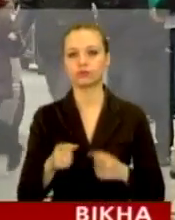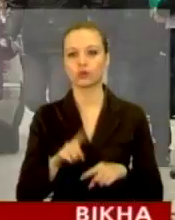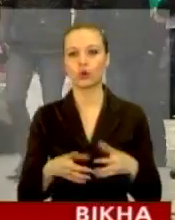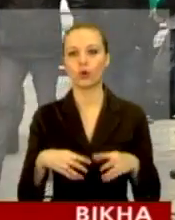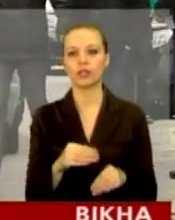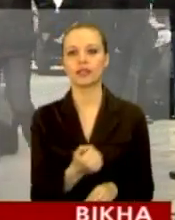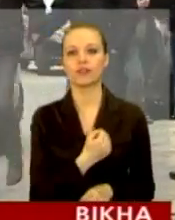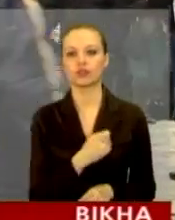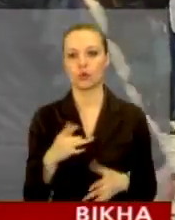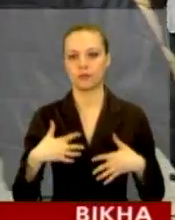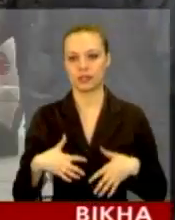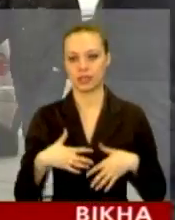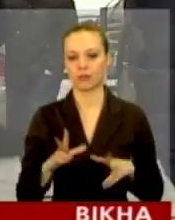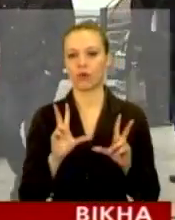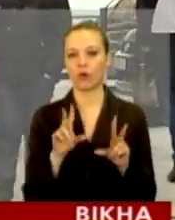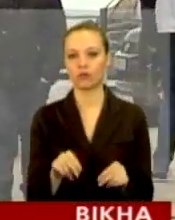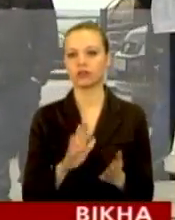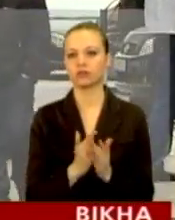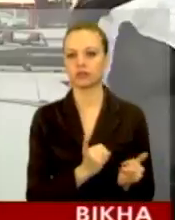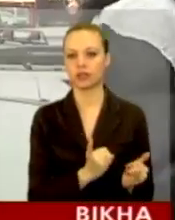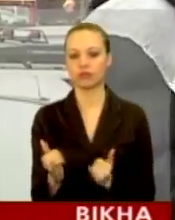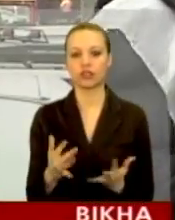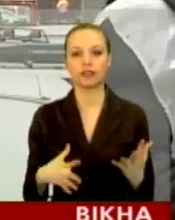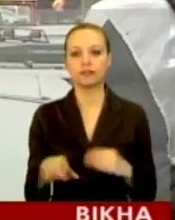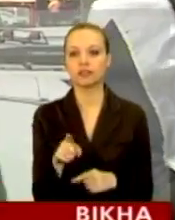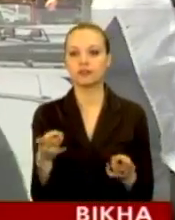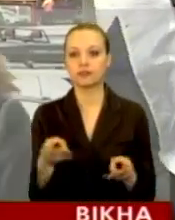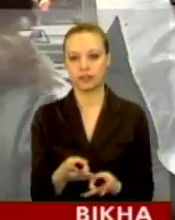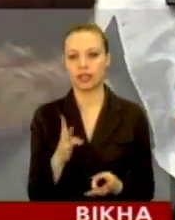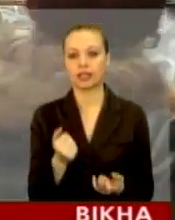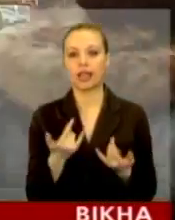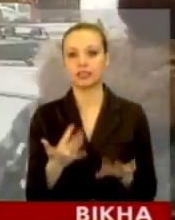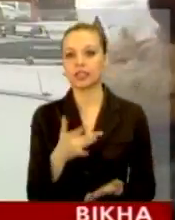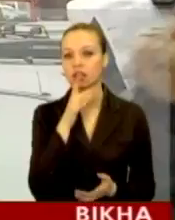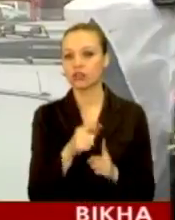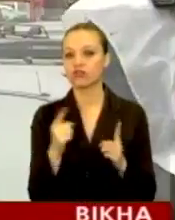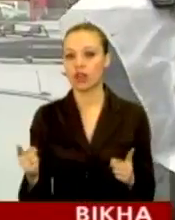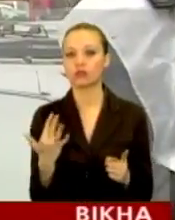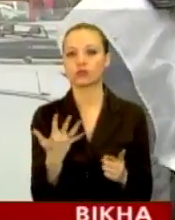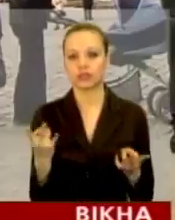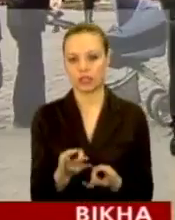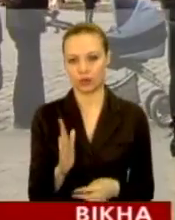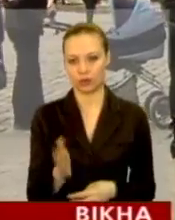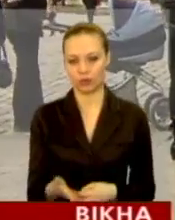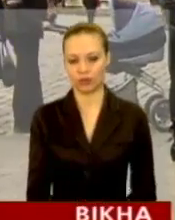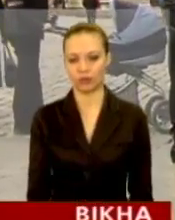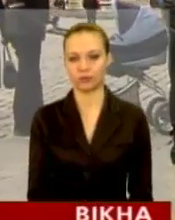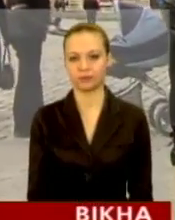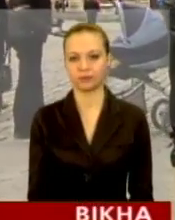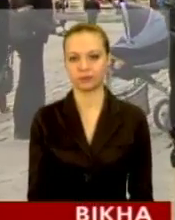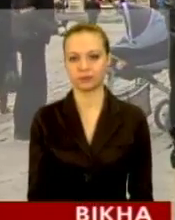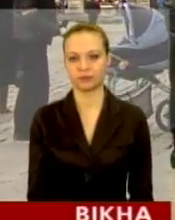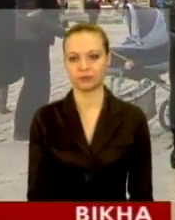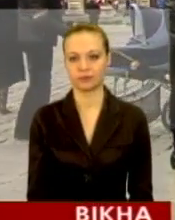родини військовиків із Криму. Обіцяють забезпечити їх усім необхідним на стільки часу, скільки буде потрібно. Оксана Височанська,